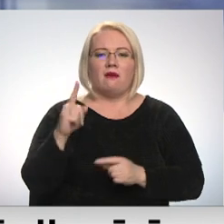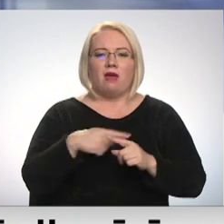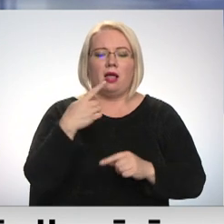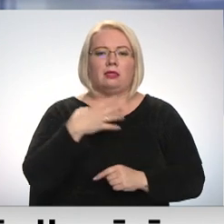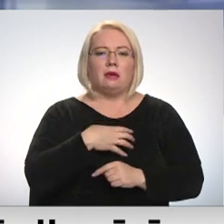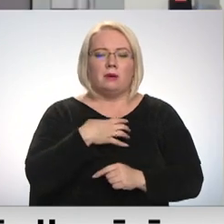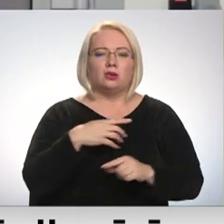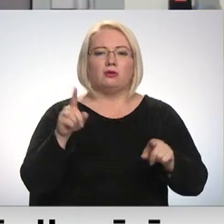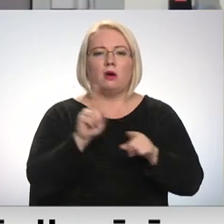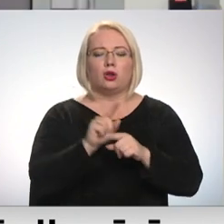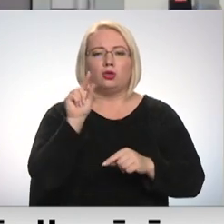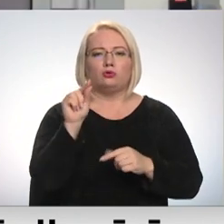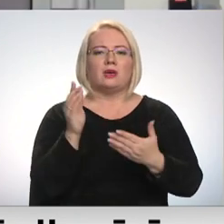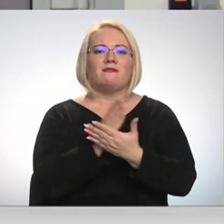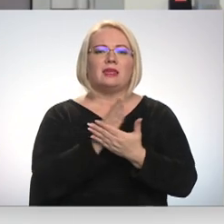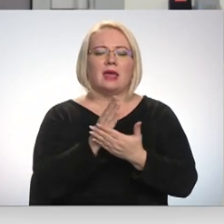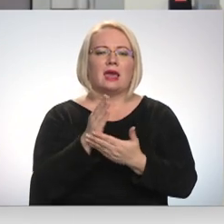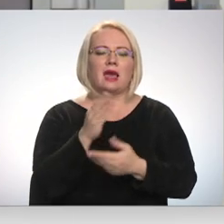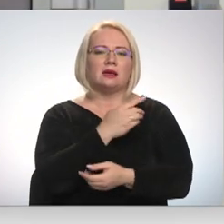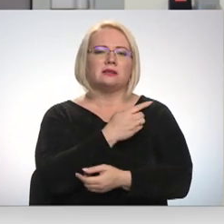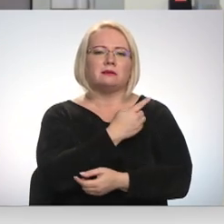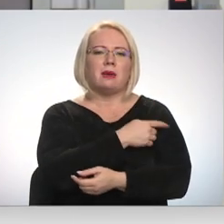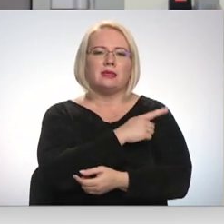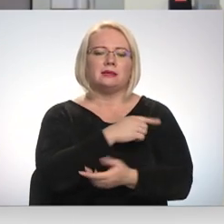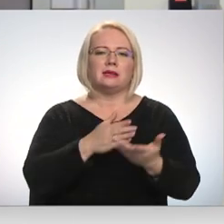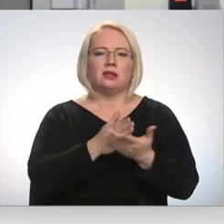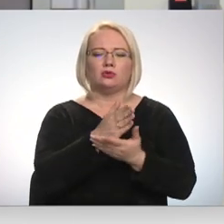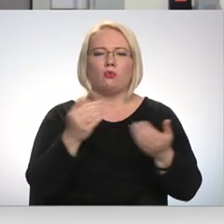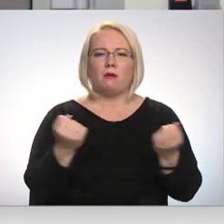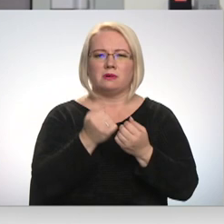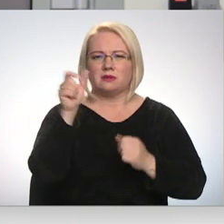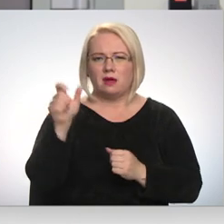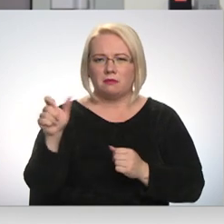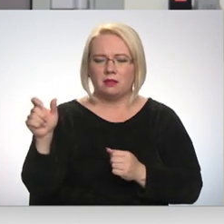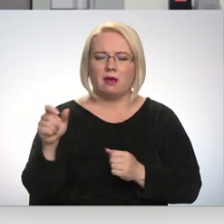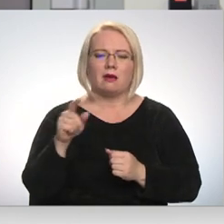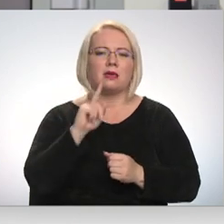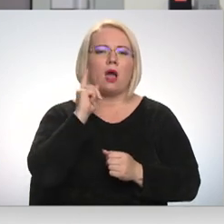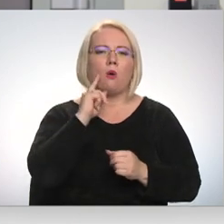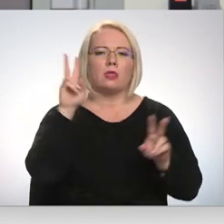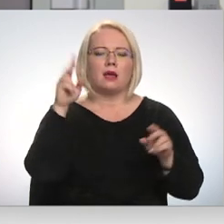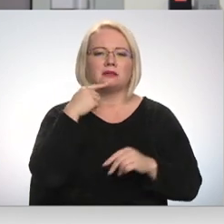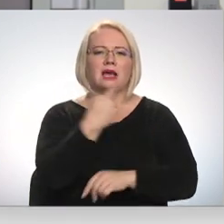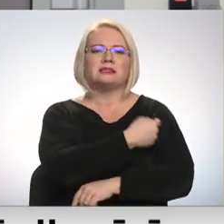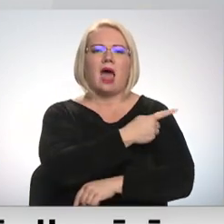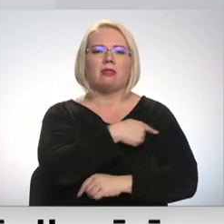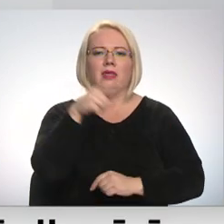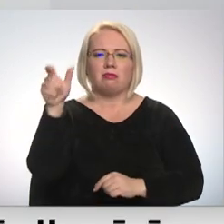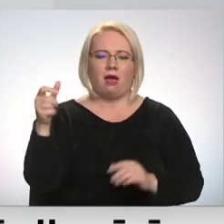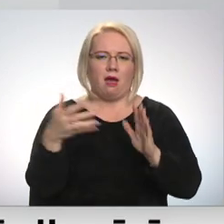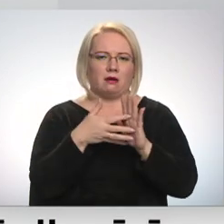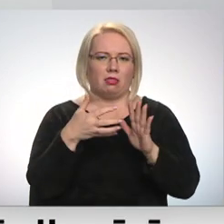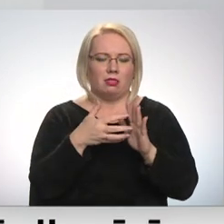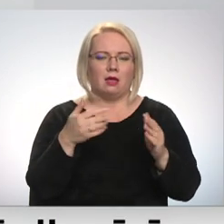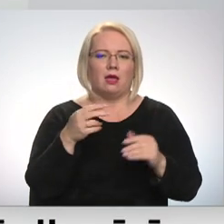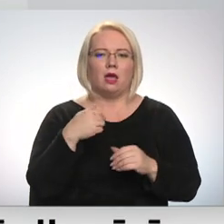nedaudz, varbūt arī vidējās medicīniskais personāls. Jaunākais, jeb kā tautā saka sanitāri, kas palīdz.